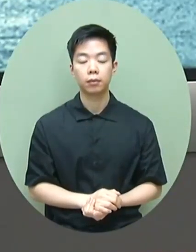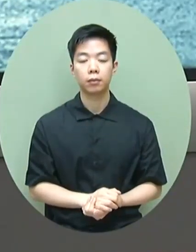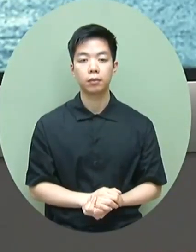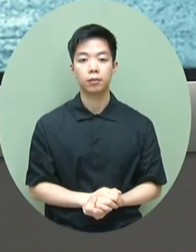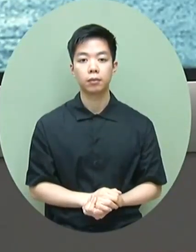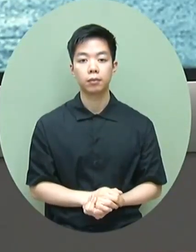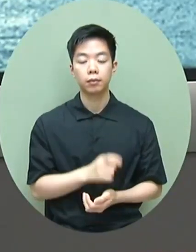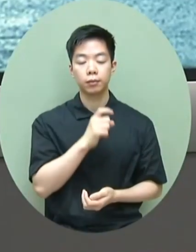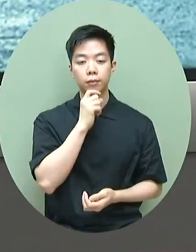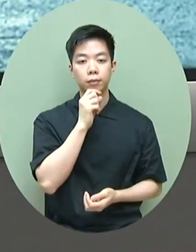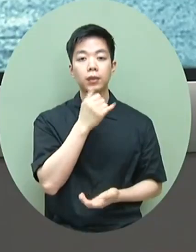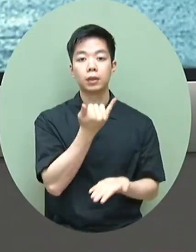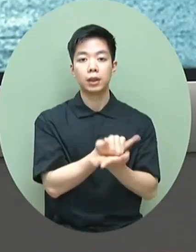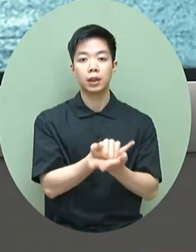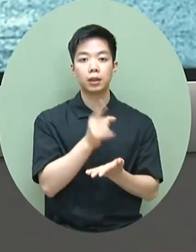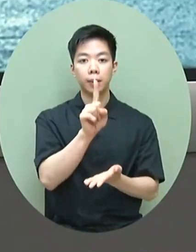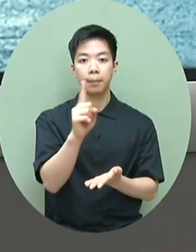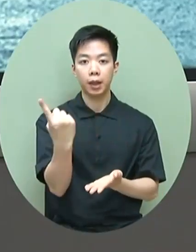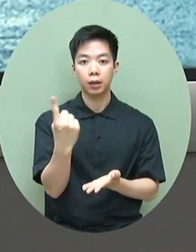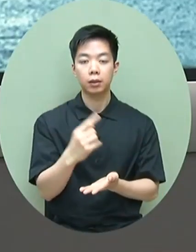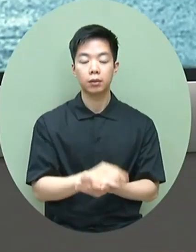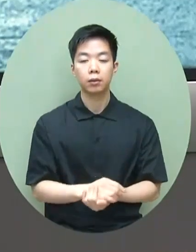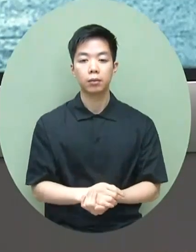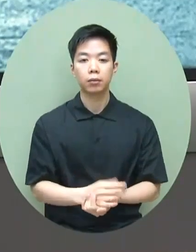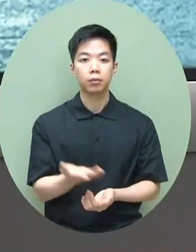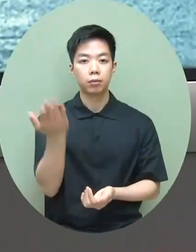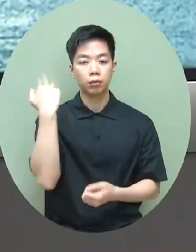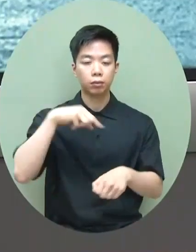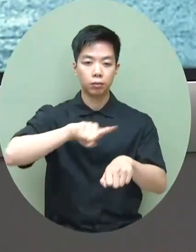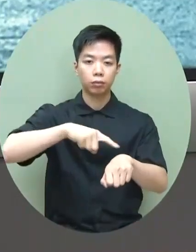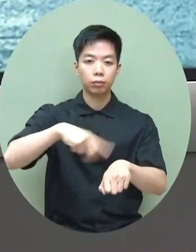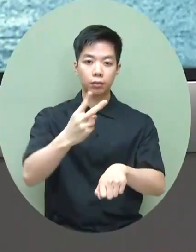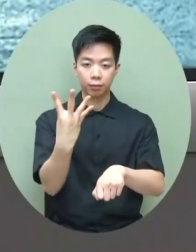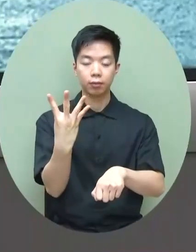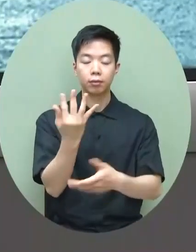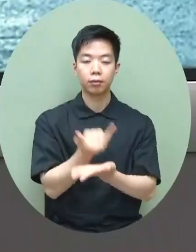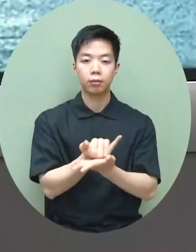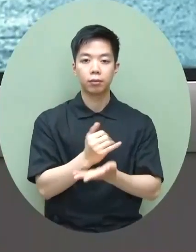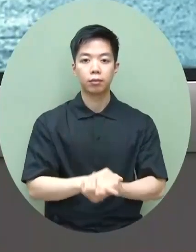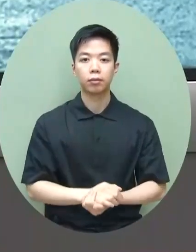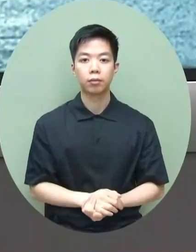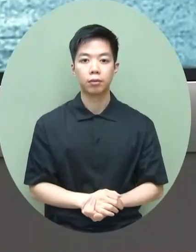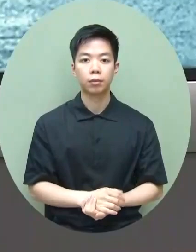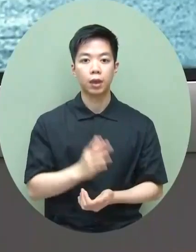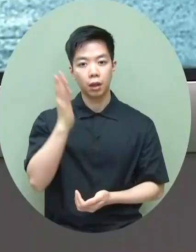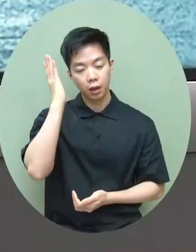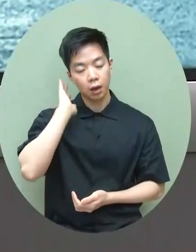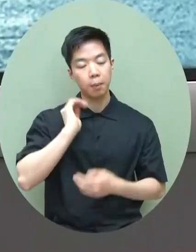案，都是在過去那24小時離世的，分別為5男6女，年齡就介